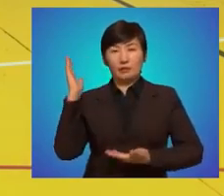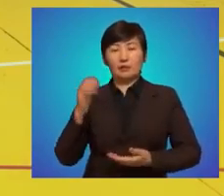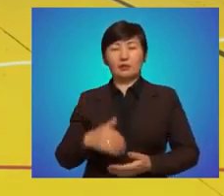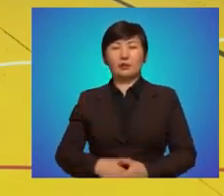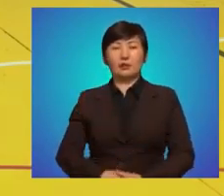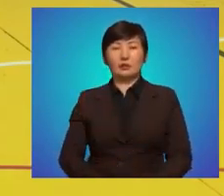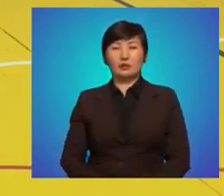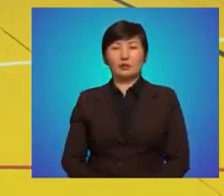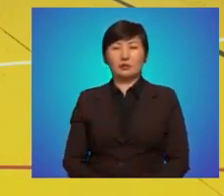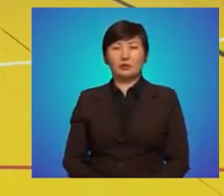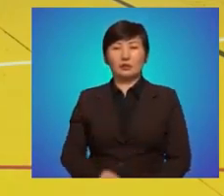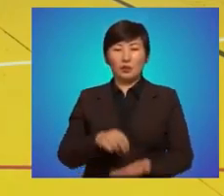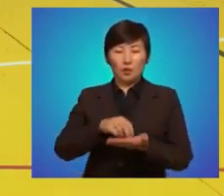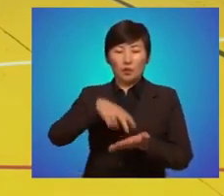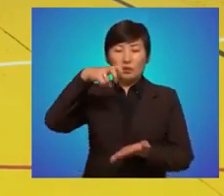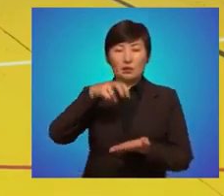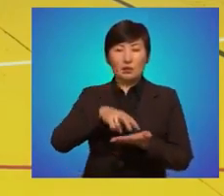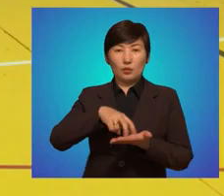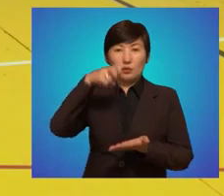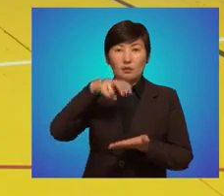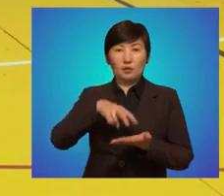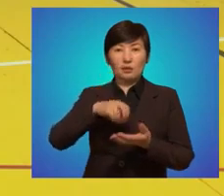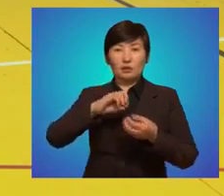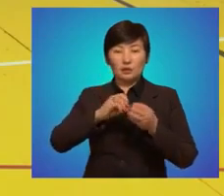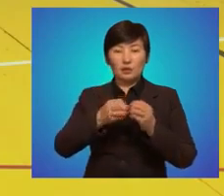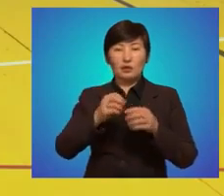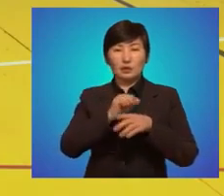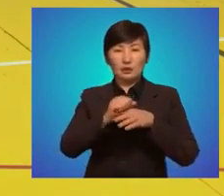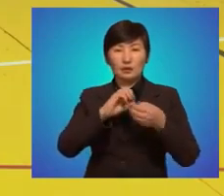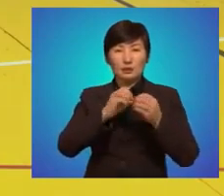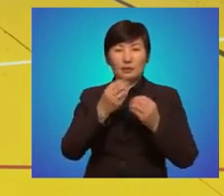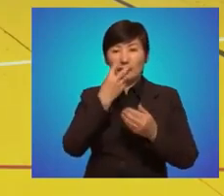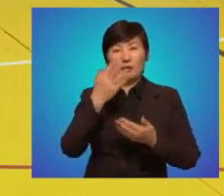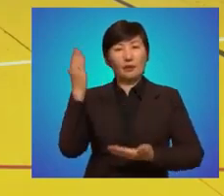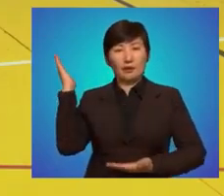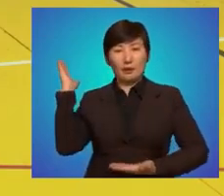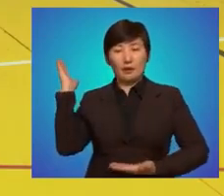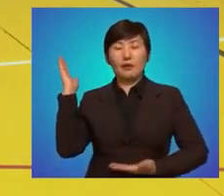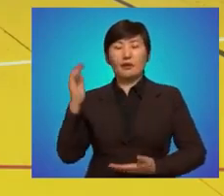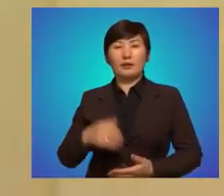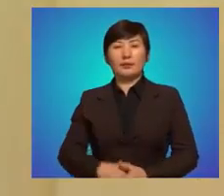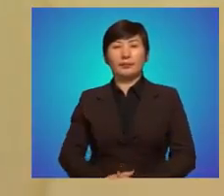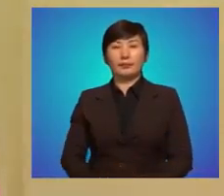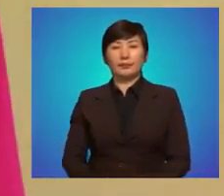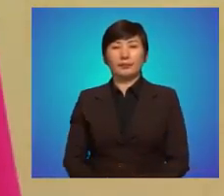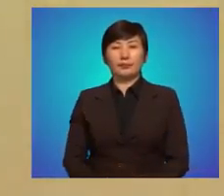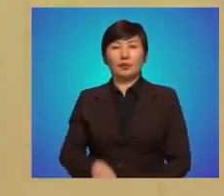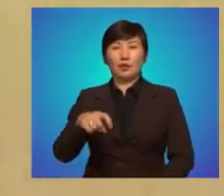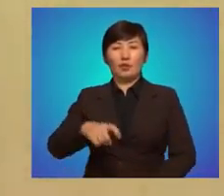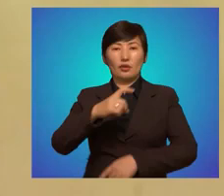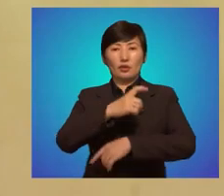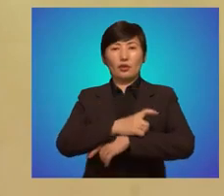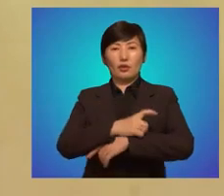1 2 3 4. За өнөөдрийн хичээл